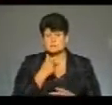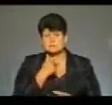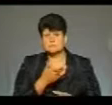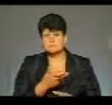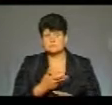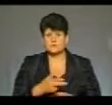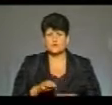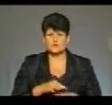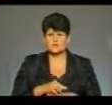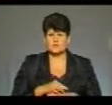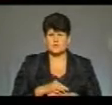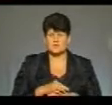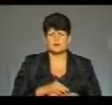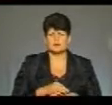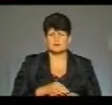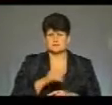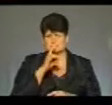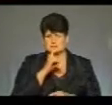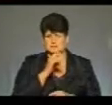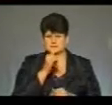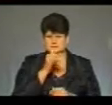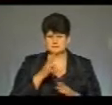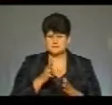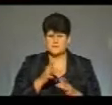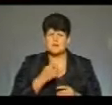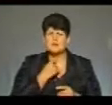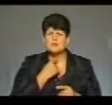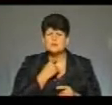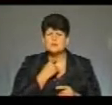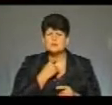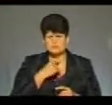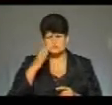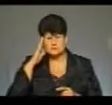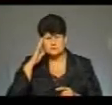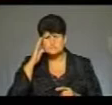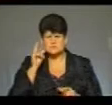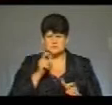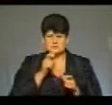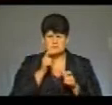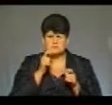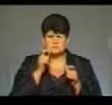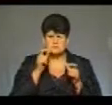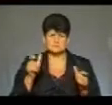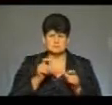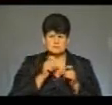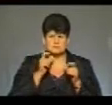було нерозборчиво, але чути було, ну, дуже голосно такий мужський крик,